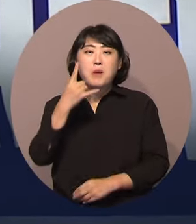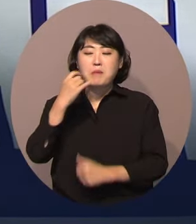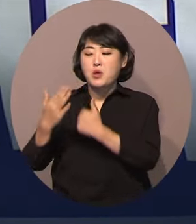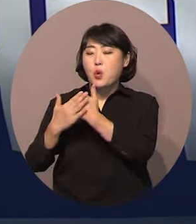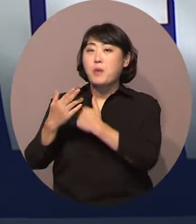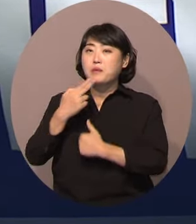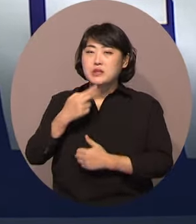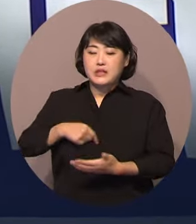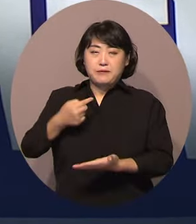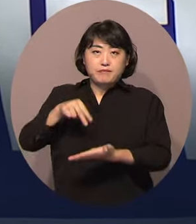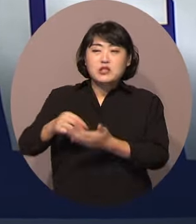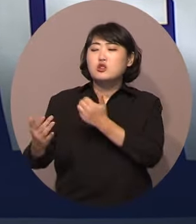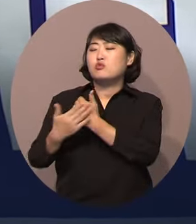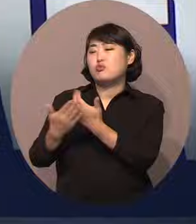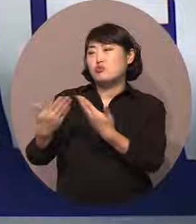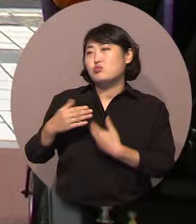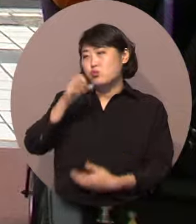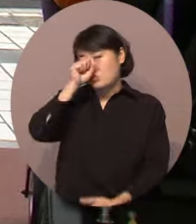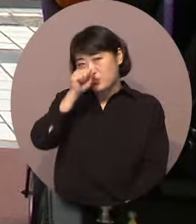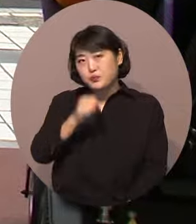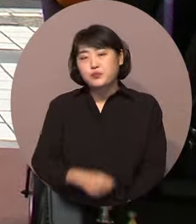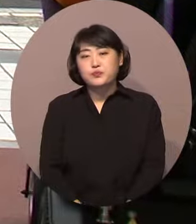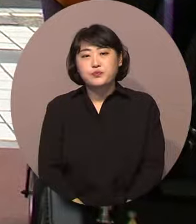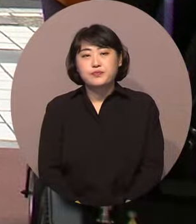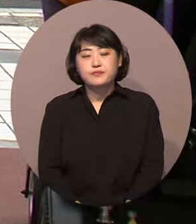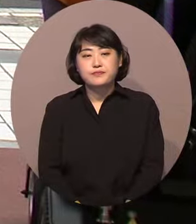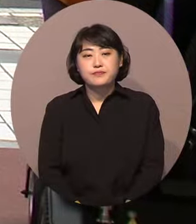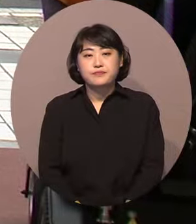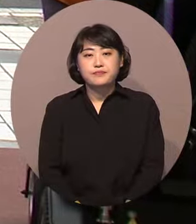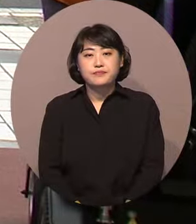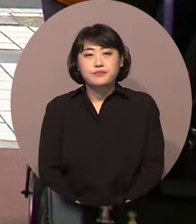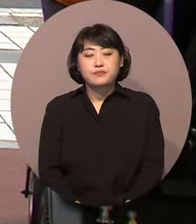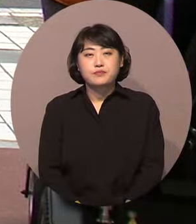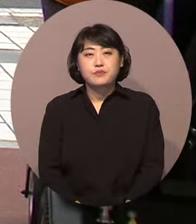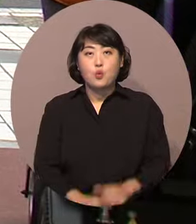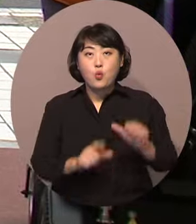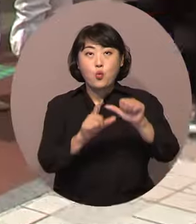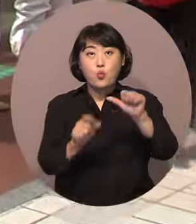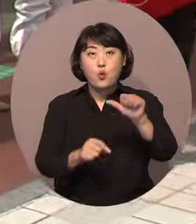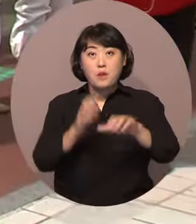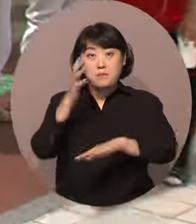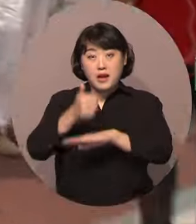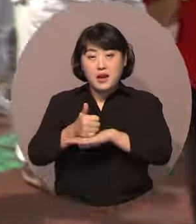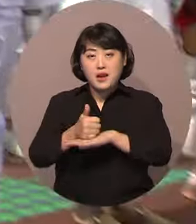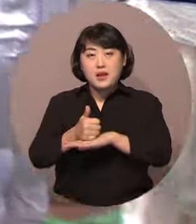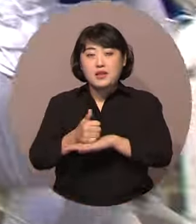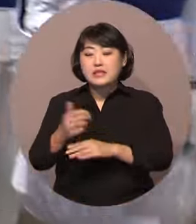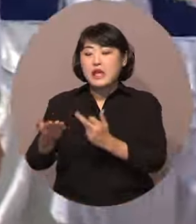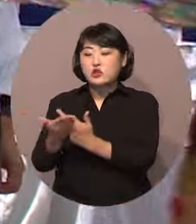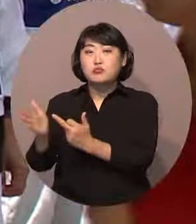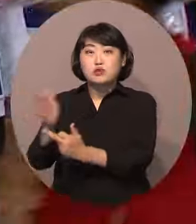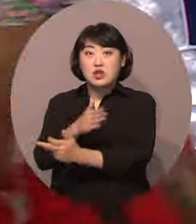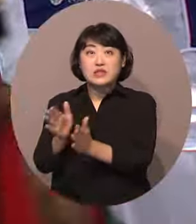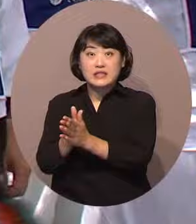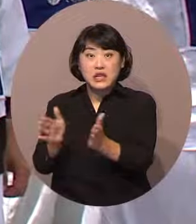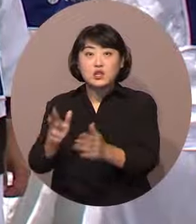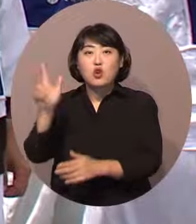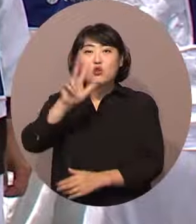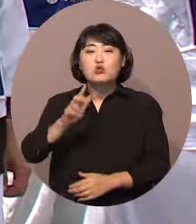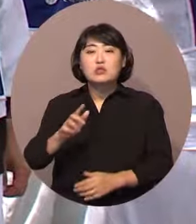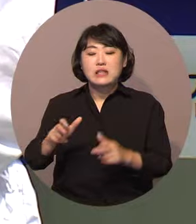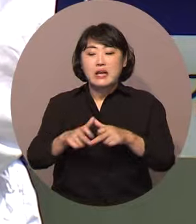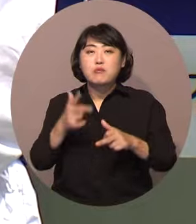있도록 지원을 받았으면 좋겠습니다. 지난달 말 제주에서 처음 오체 투지를 시작한 전국 장애인